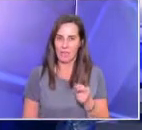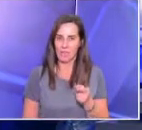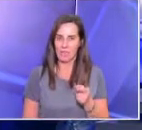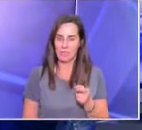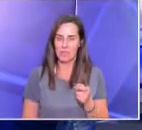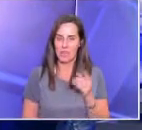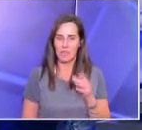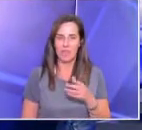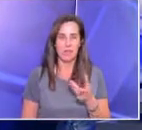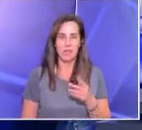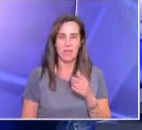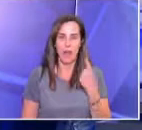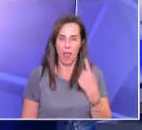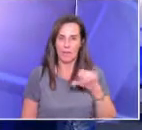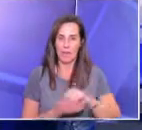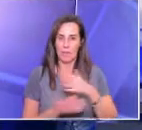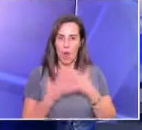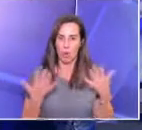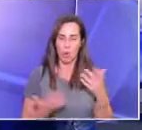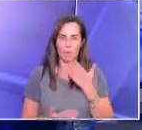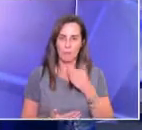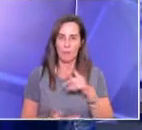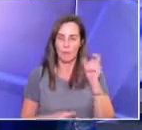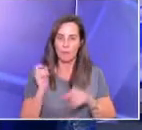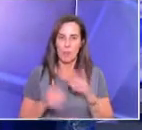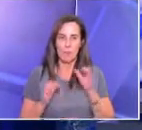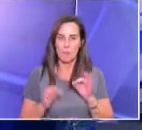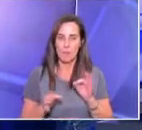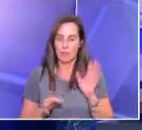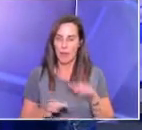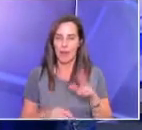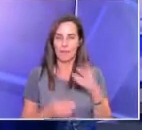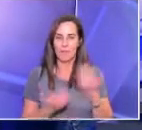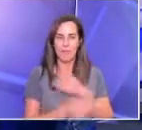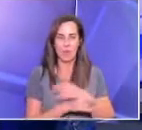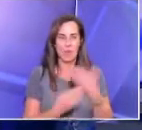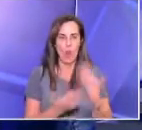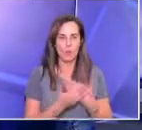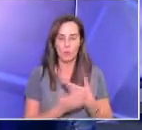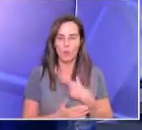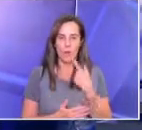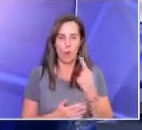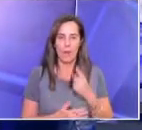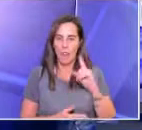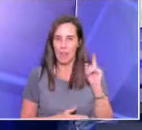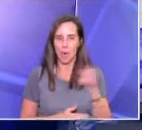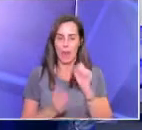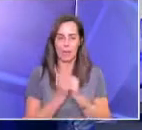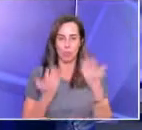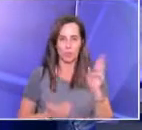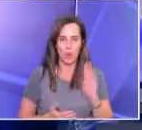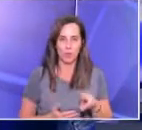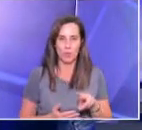מוכרעות לצערי בחירות של אחת מהערים הגדולות בישראל. ולציבור הן באמת, חוץ מפייק ניוז, את העובדות. אני קורא לכל העיתונאים